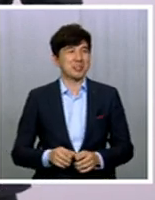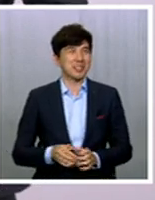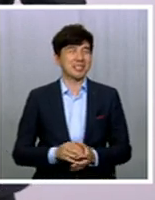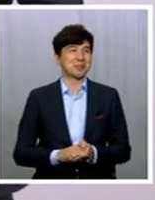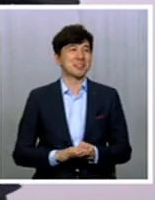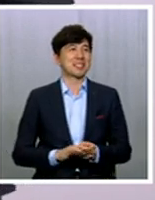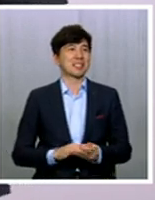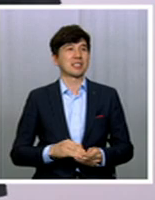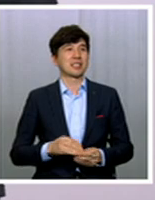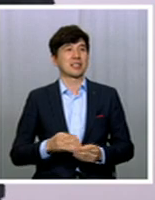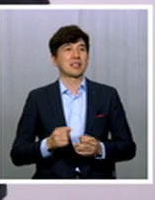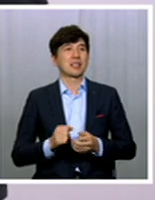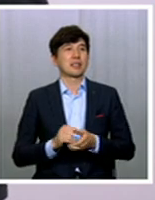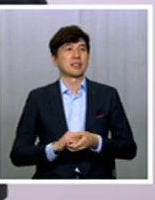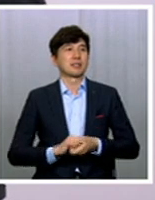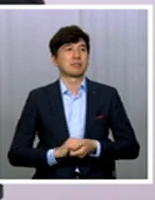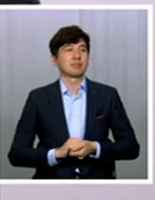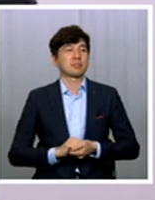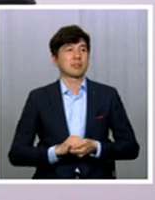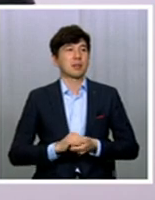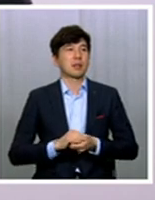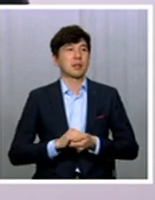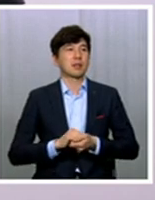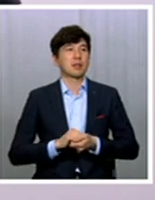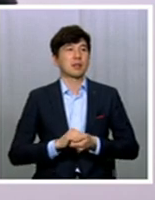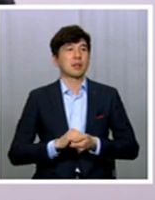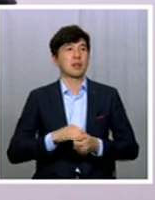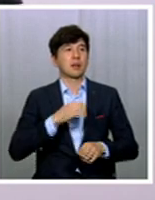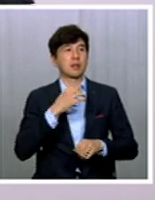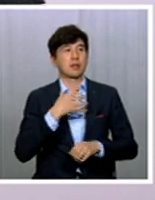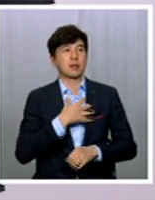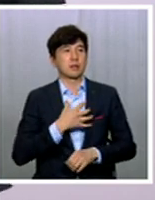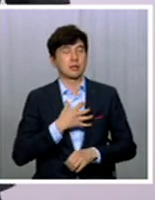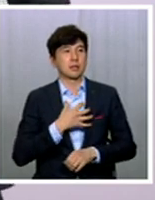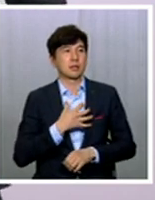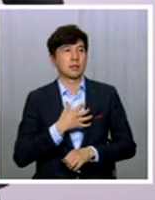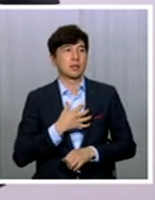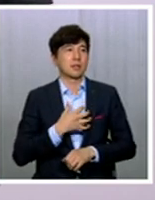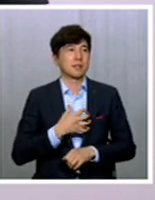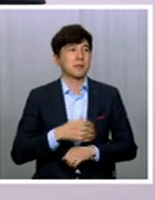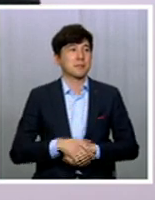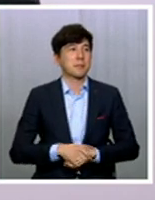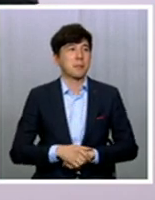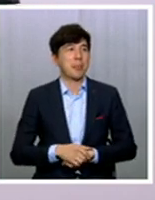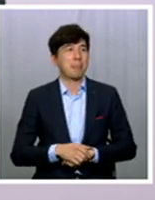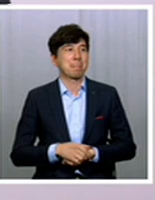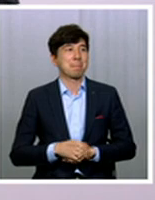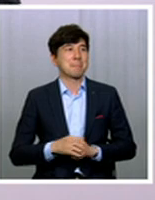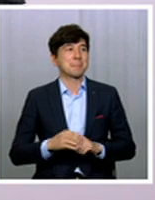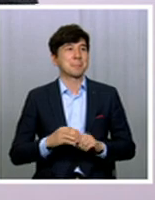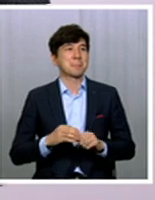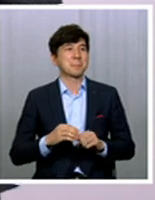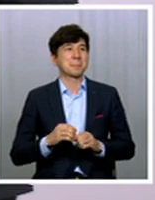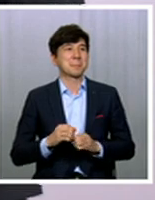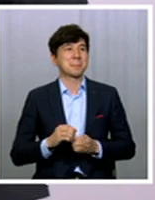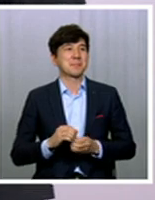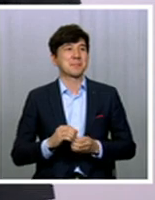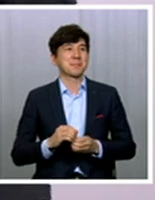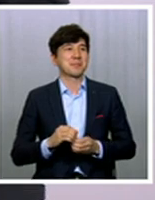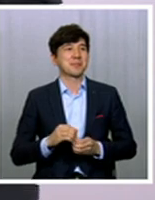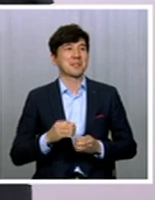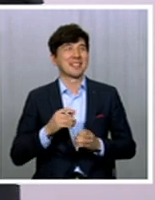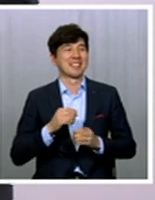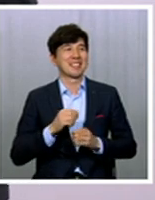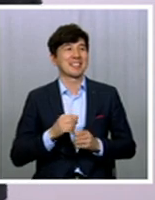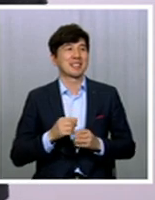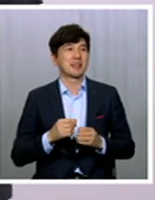әлемдік нарыққа шығаруға мүмкіндік беретін негізгі экономикалық инфрақұрылым негізгі соған бағыт беруші болып табылады. Ал